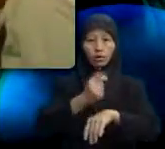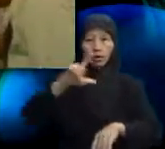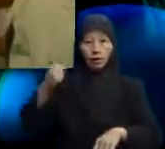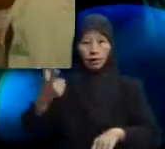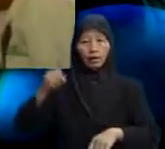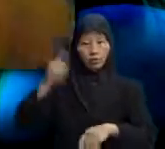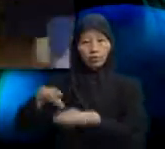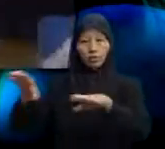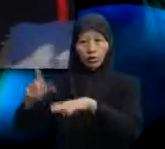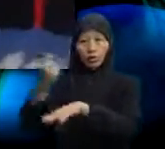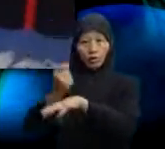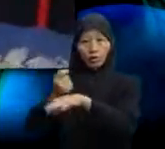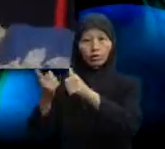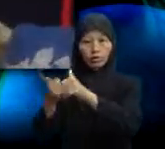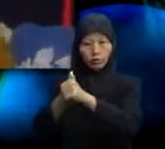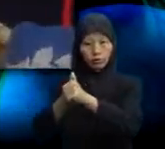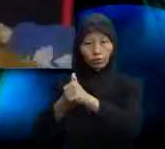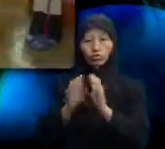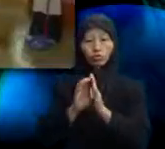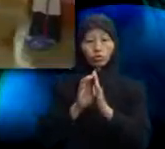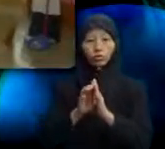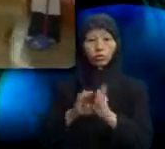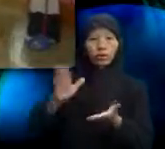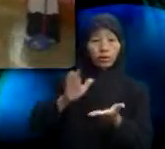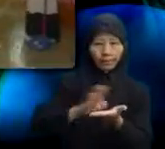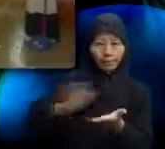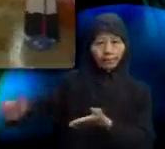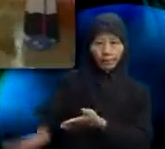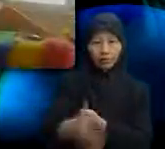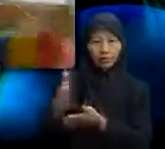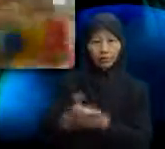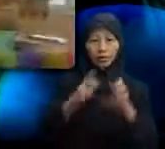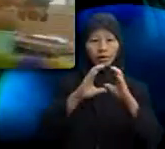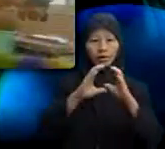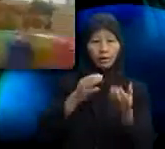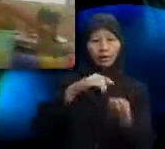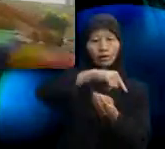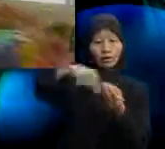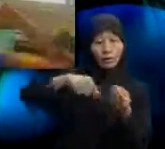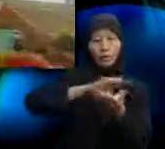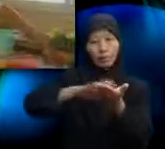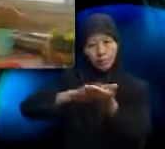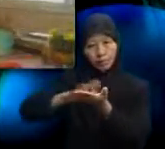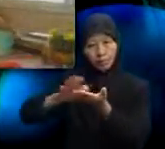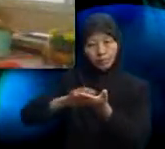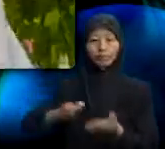tugas lain, sempurnakan dulu tugas tersebut seperti membersihkan kelas, persekitaran dan